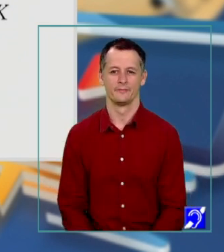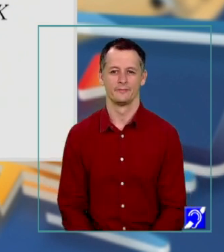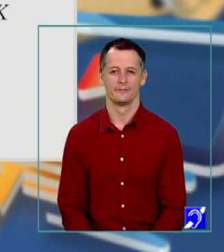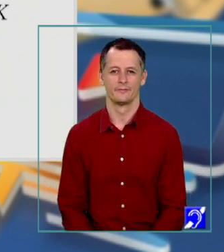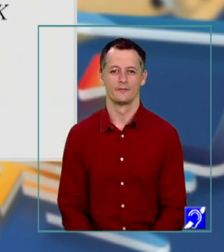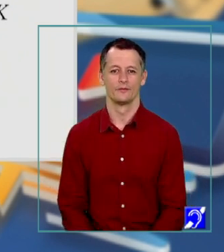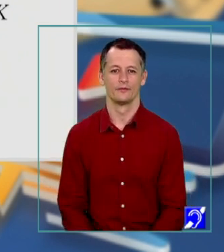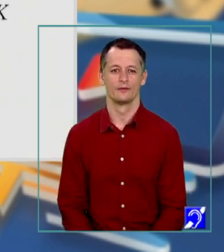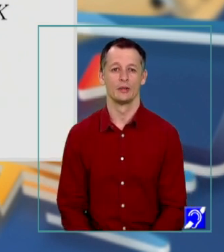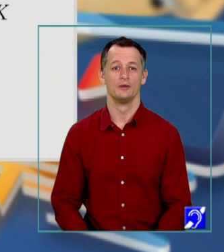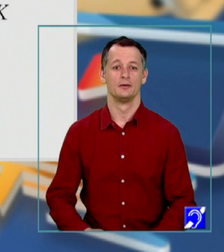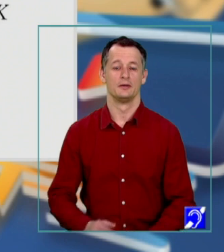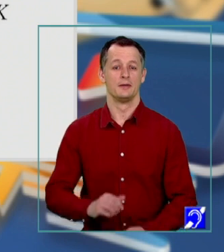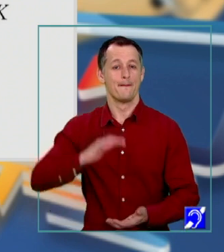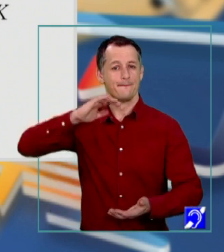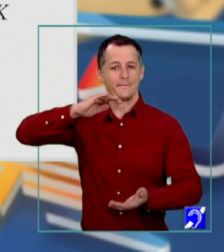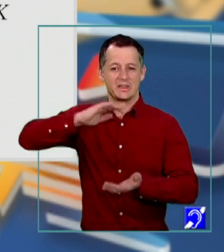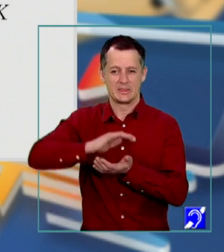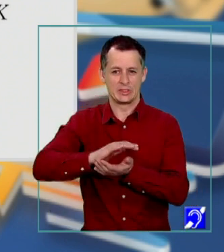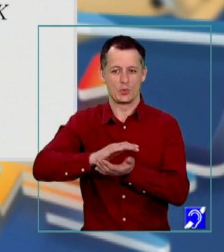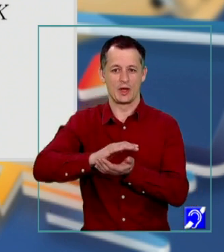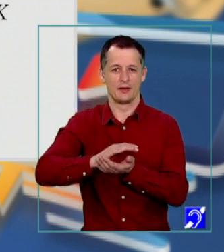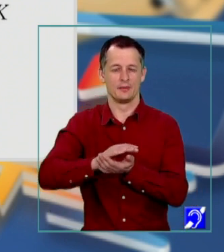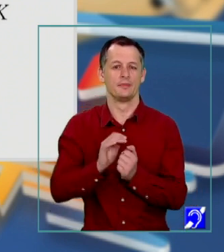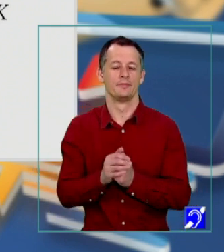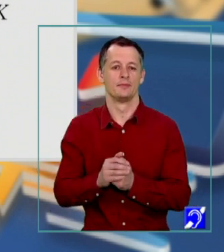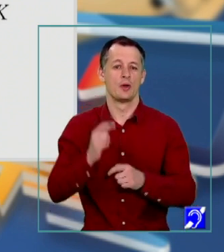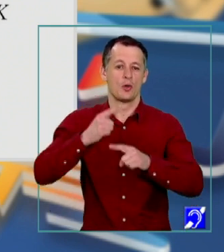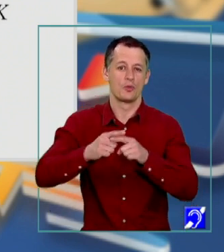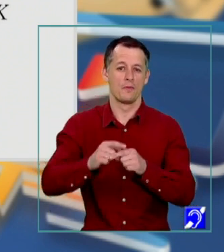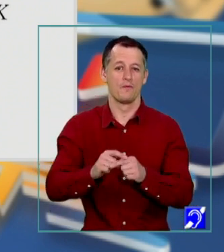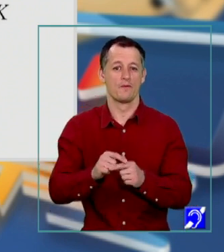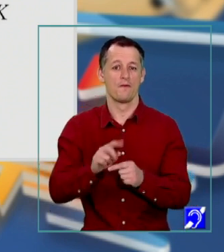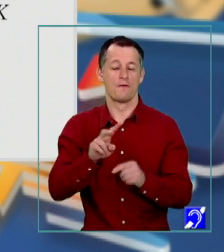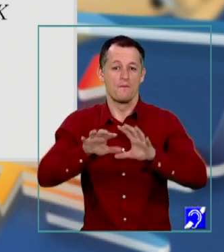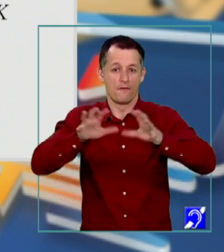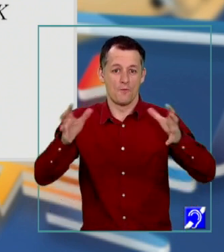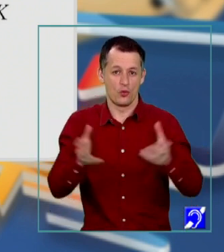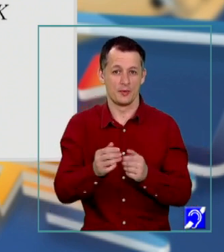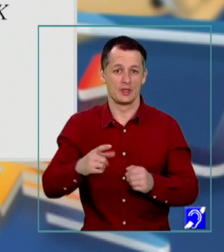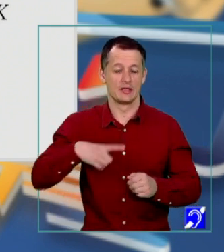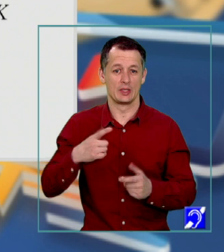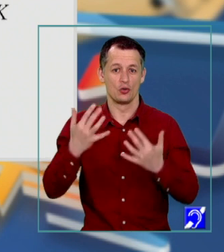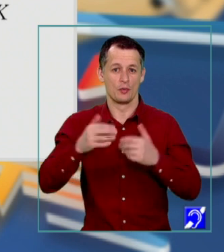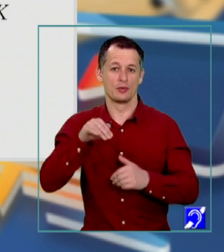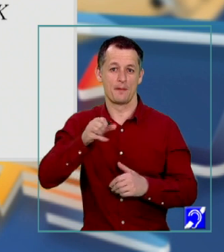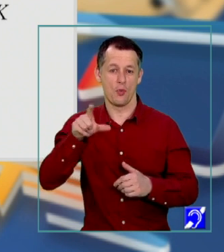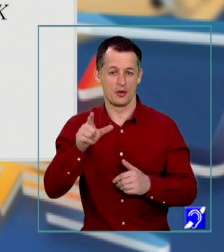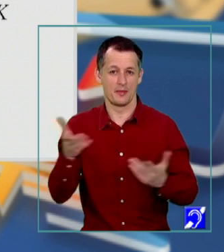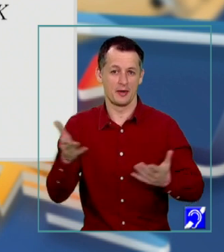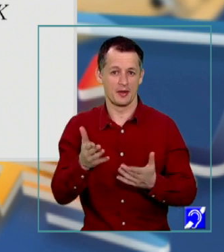Și anume, presiunea, produsul presiune-volum este numărul de moli, pe care l-am